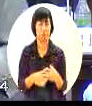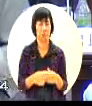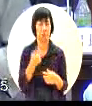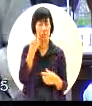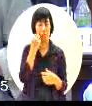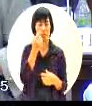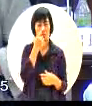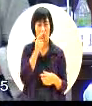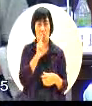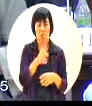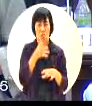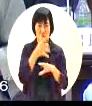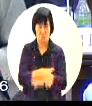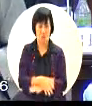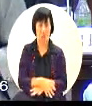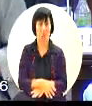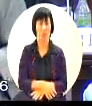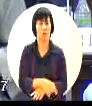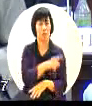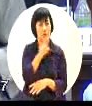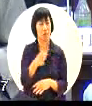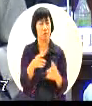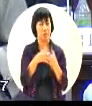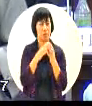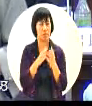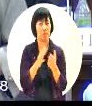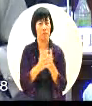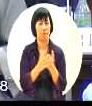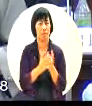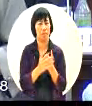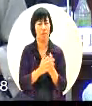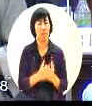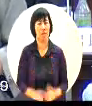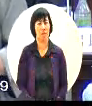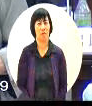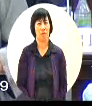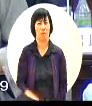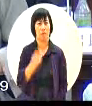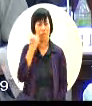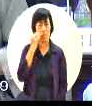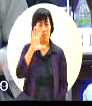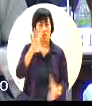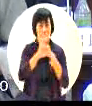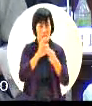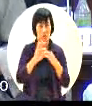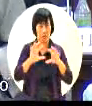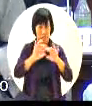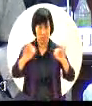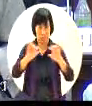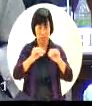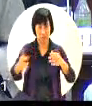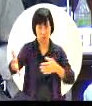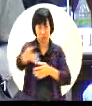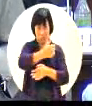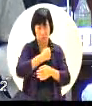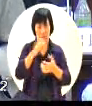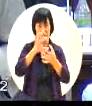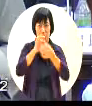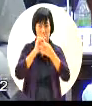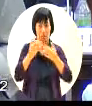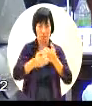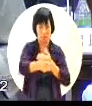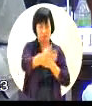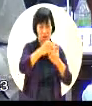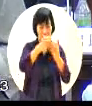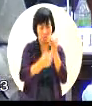我要求都市发展局、地政局。在这个区段征收相关的程序，果断来完